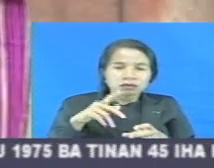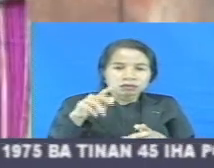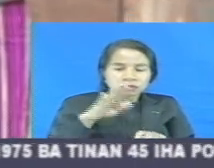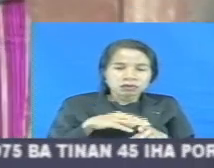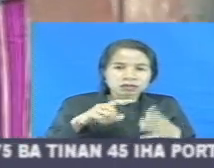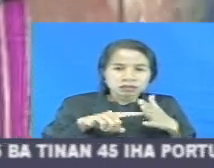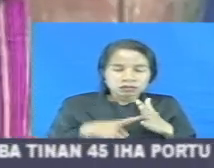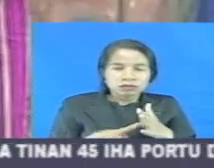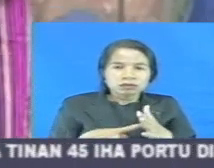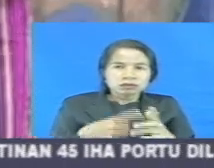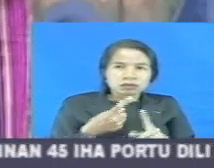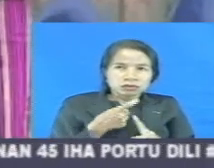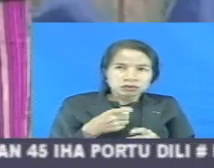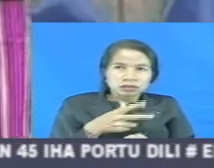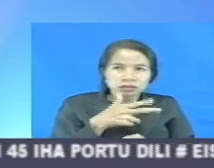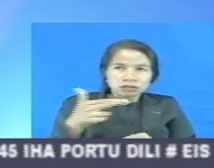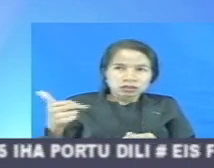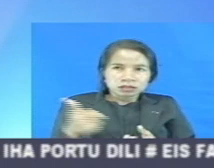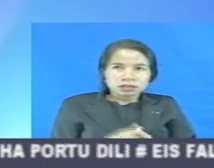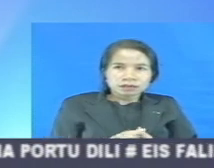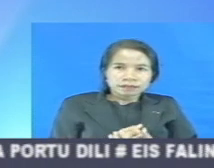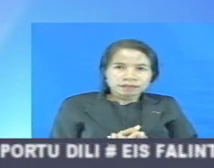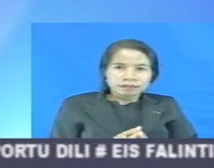taba hu uluk husi Jakarta.